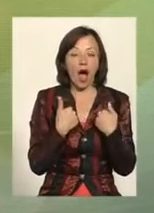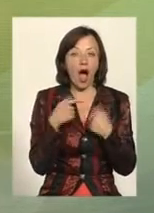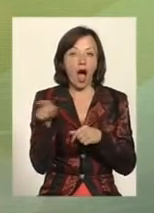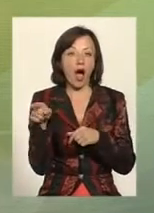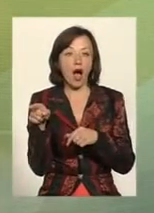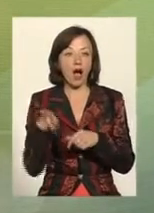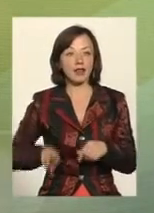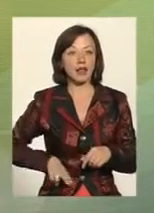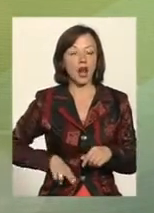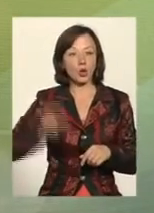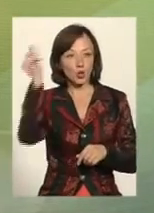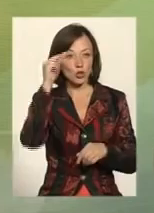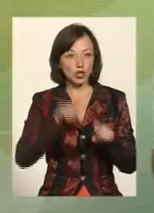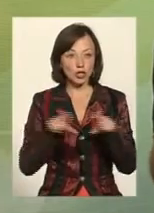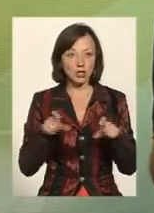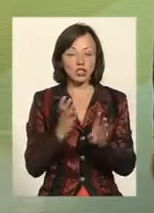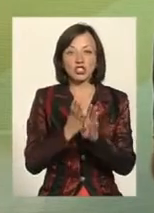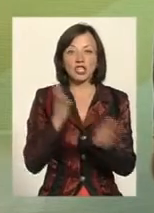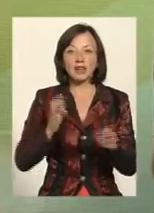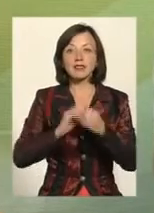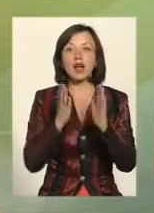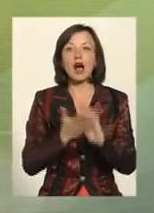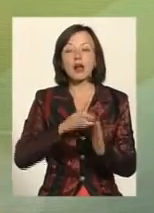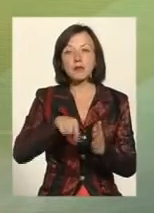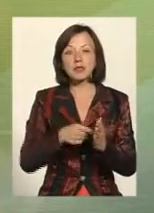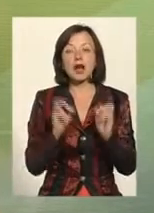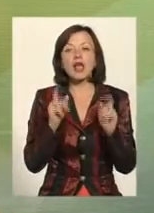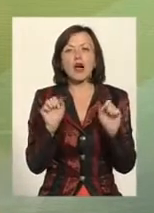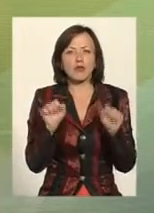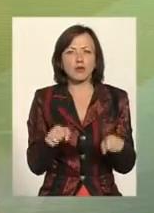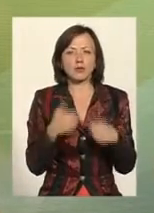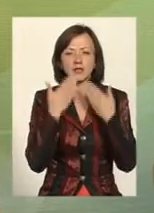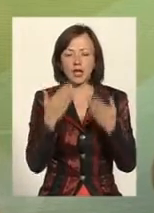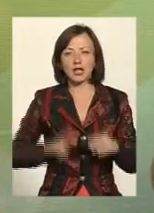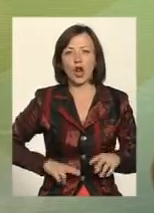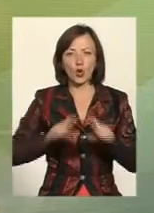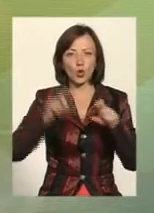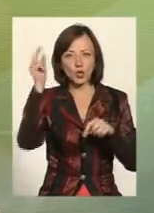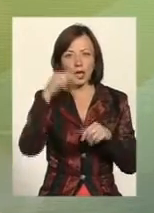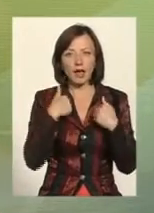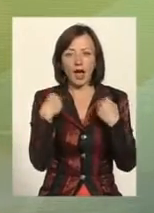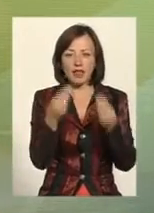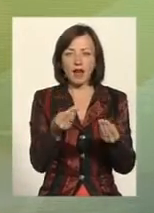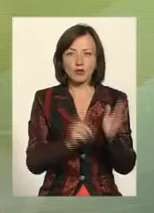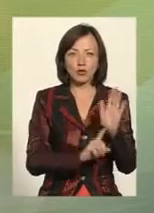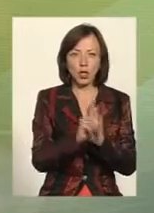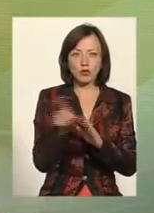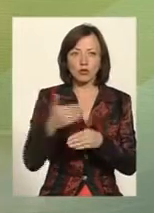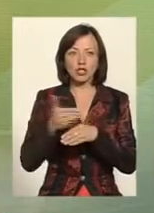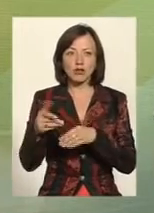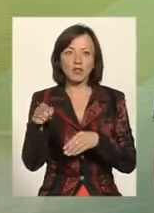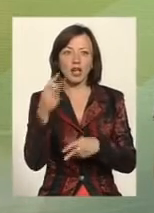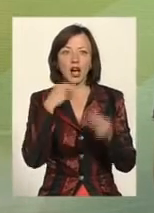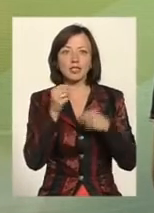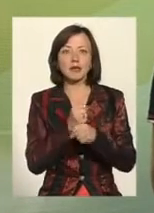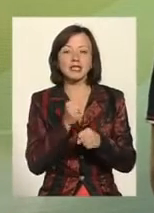ділить директор училища. Черга загальноміська. Як може бути? Коли ми звертаємося до директора училища, він каже, я дав тим спочатку, а тим пізніше, бо вони